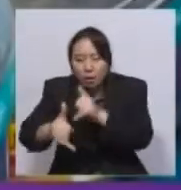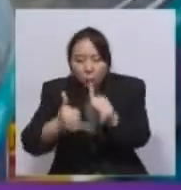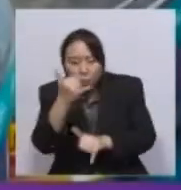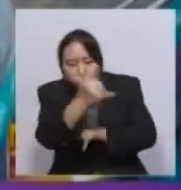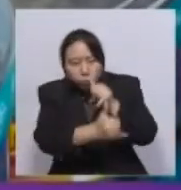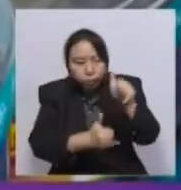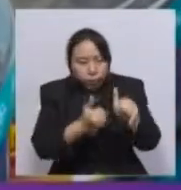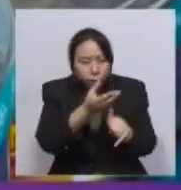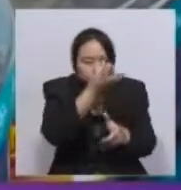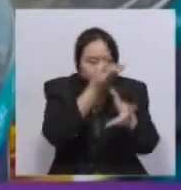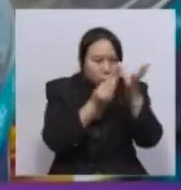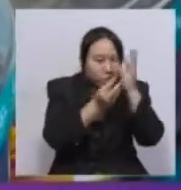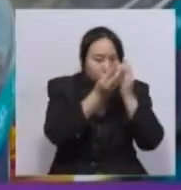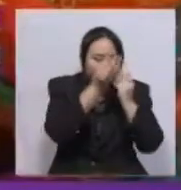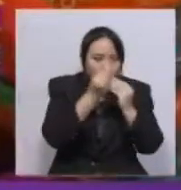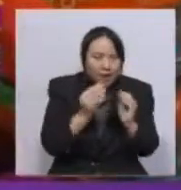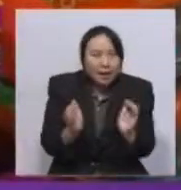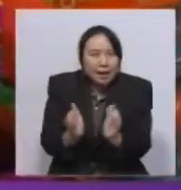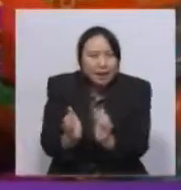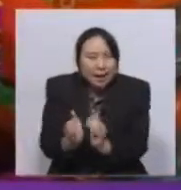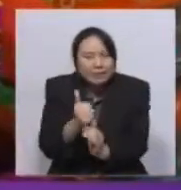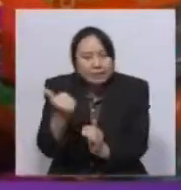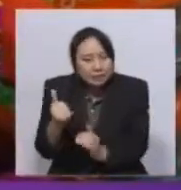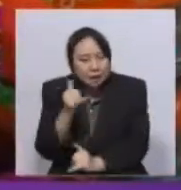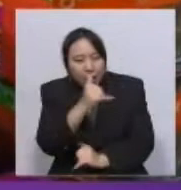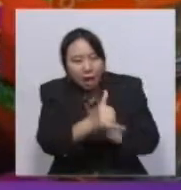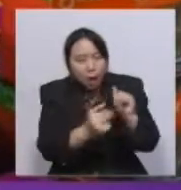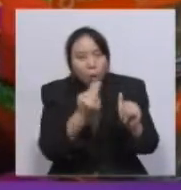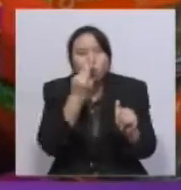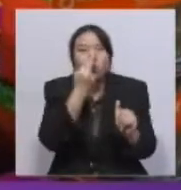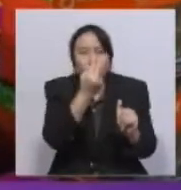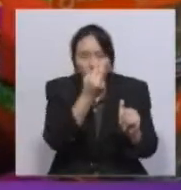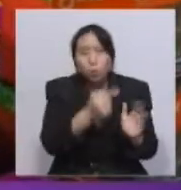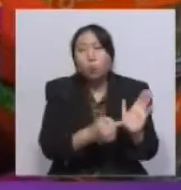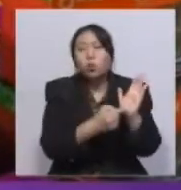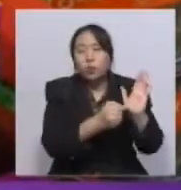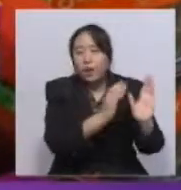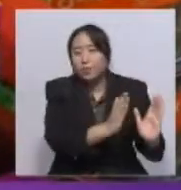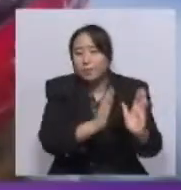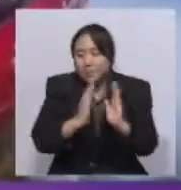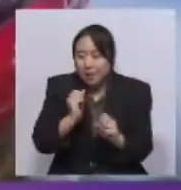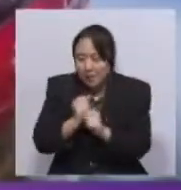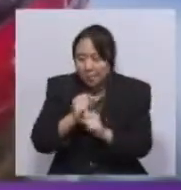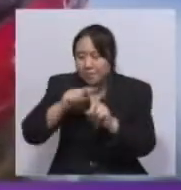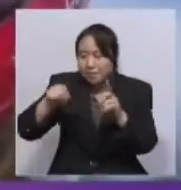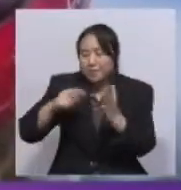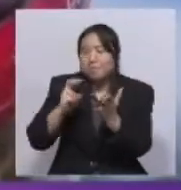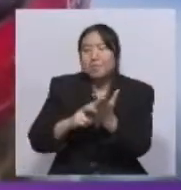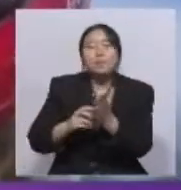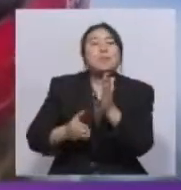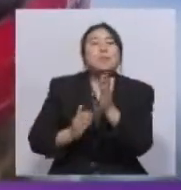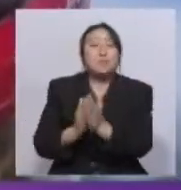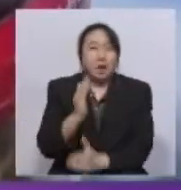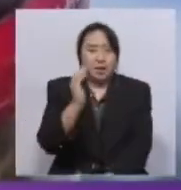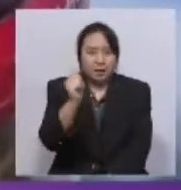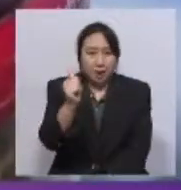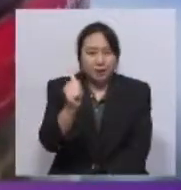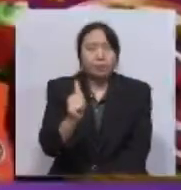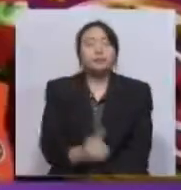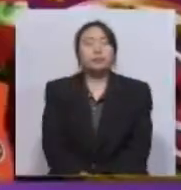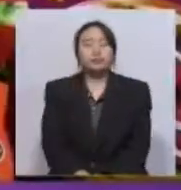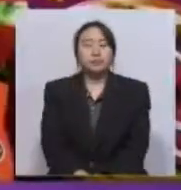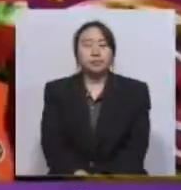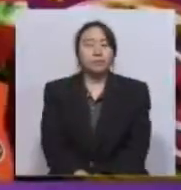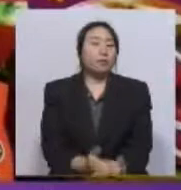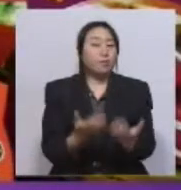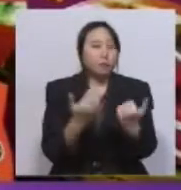ารถถ่ายทอดความรู้ให้กับสถานประกอบการอื่นที่ยังไม่ได้รับอนุญาตให้ปฏิบัติตามเพื่อให้ได้มาตรฐาน GMP